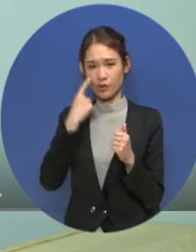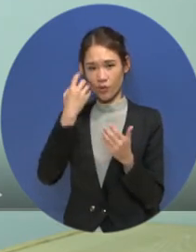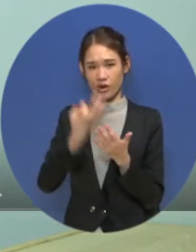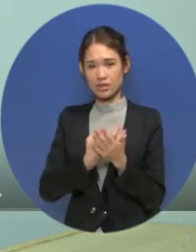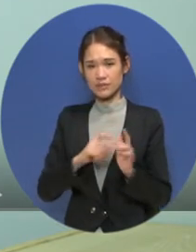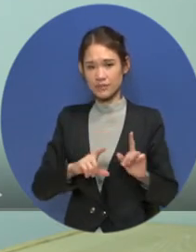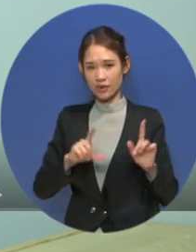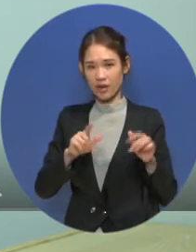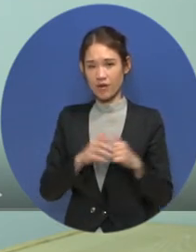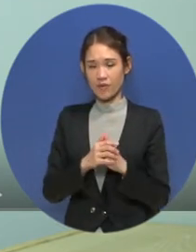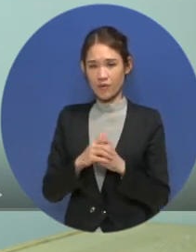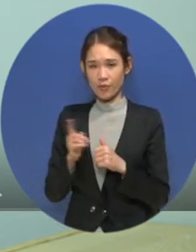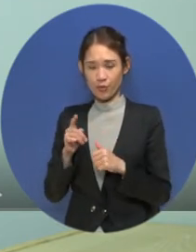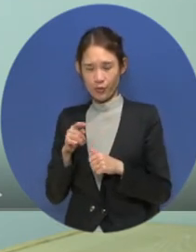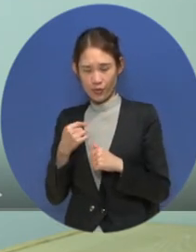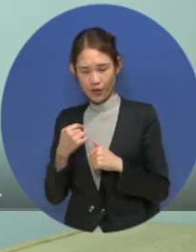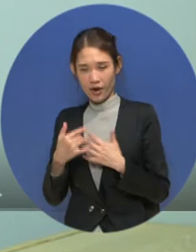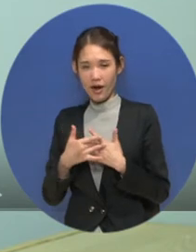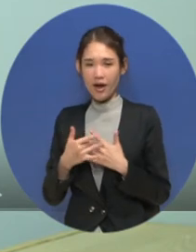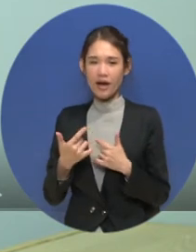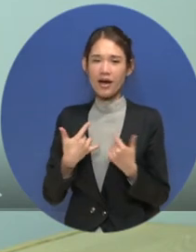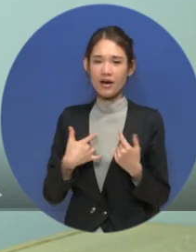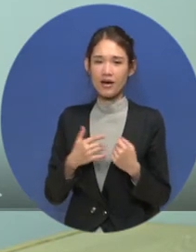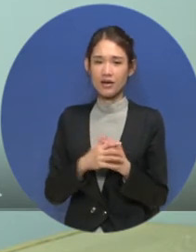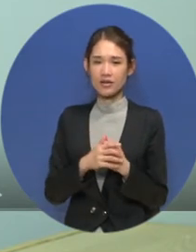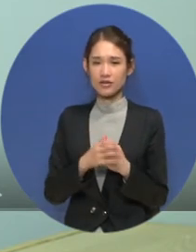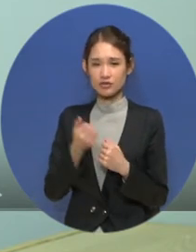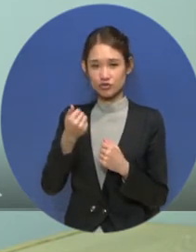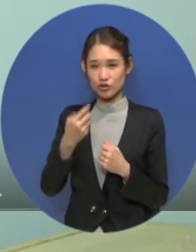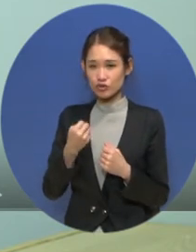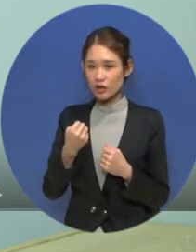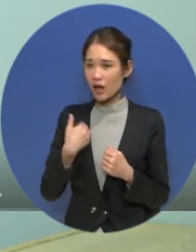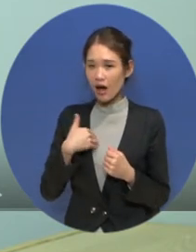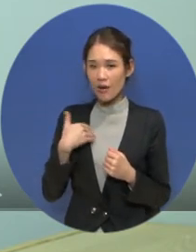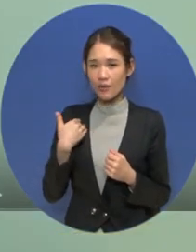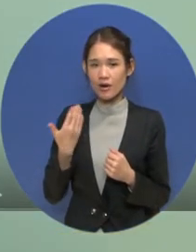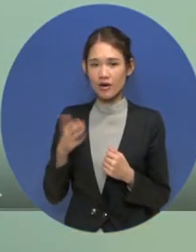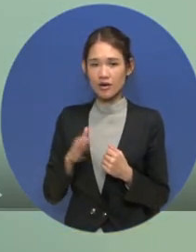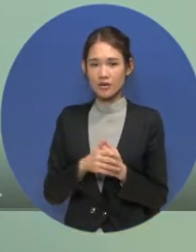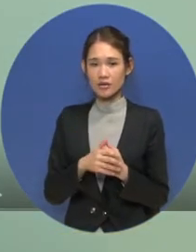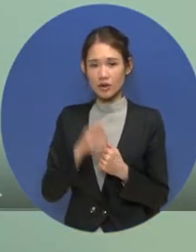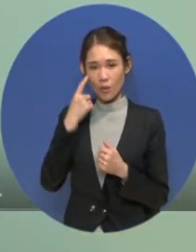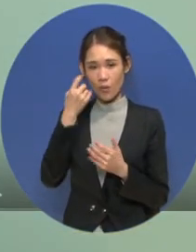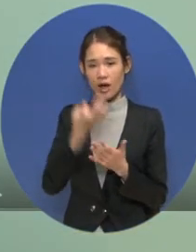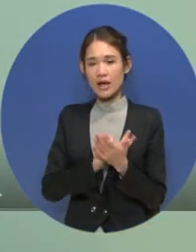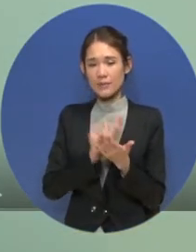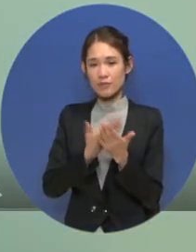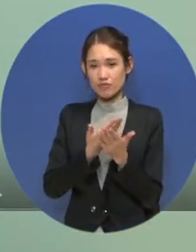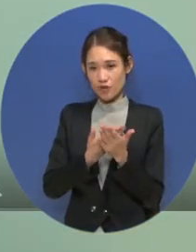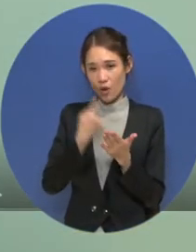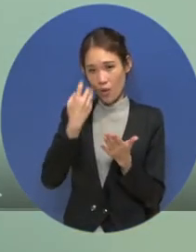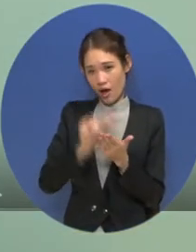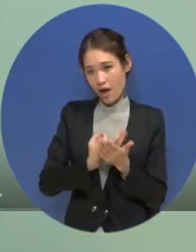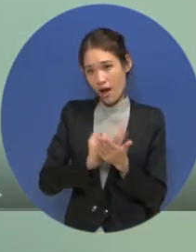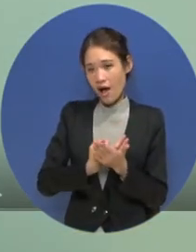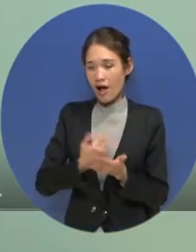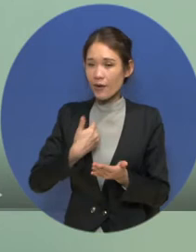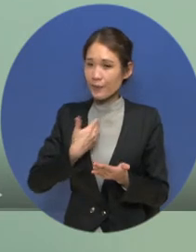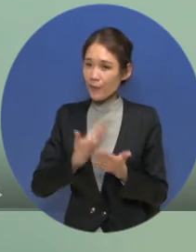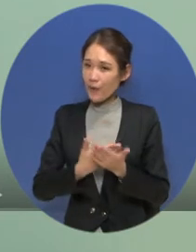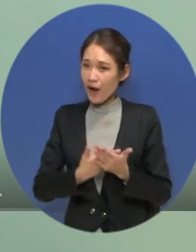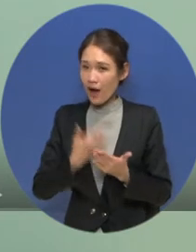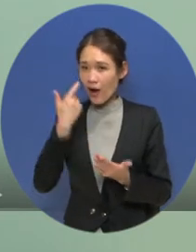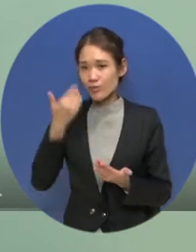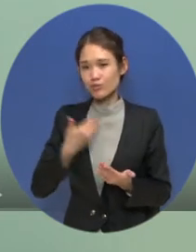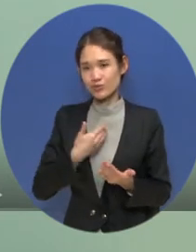월급날만 되면 어떻게 귀신같이 하는지 숫자도 잘 몰라요. 그런데도 월급 주세요, 월급 주세요. 월급 나와요? 월급 나와요?